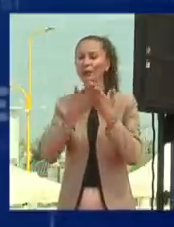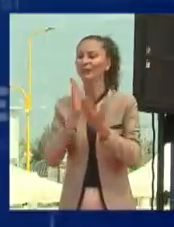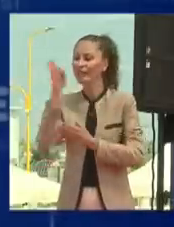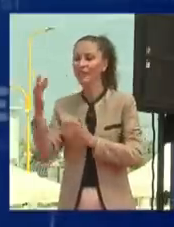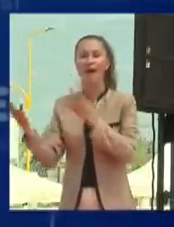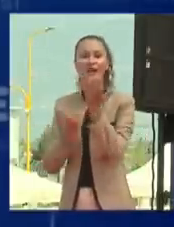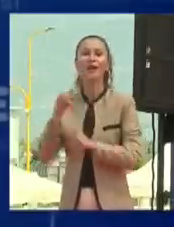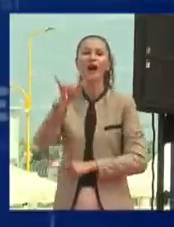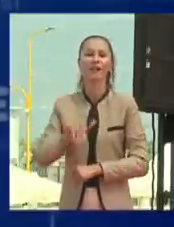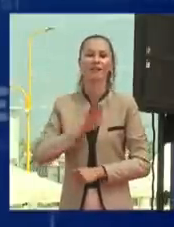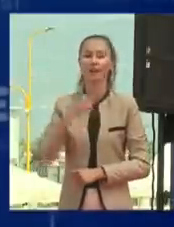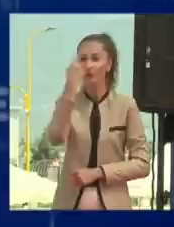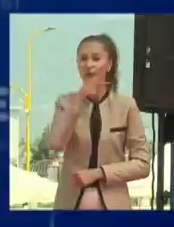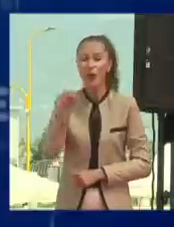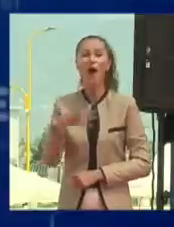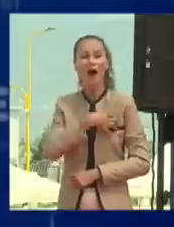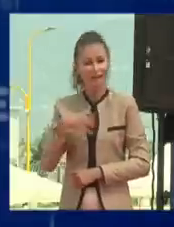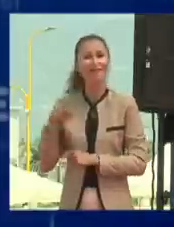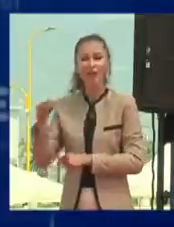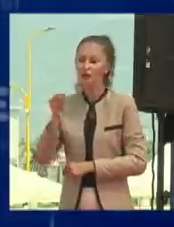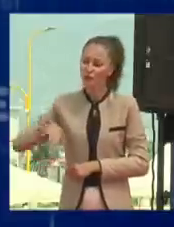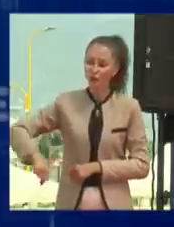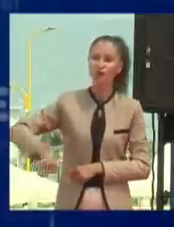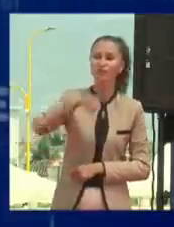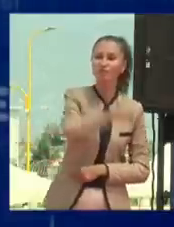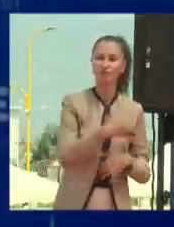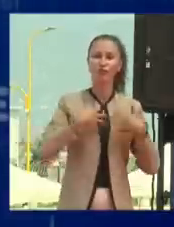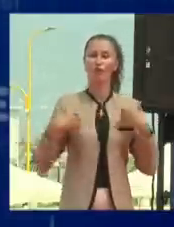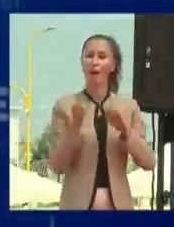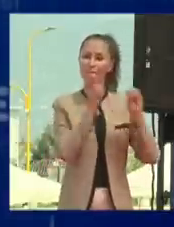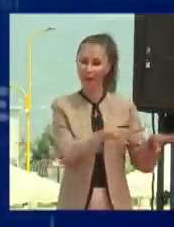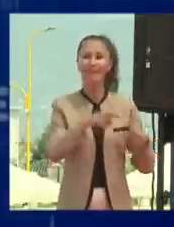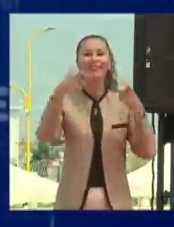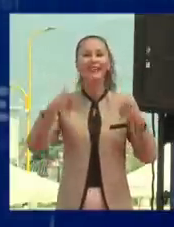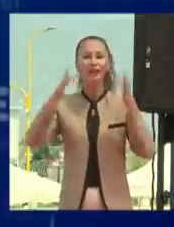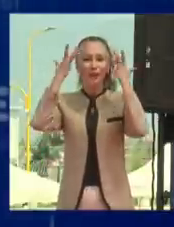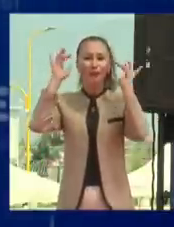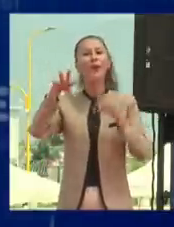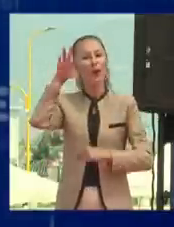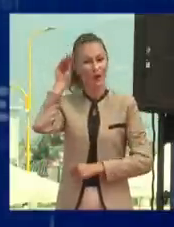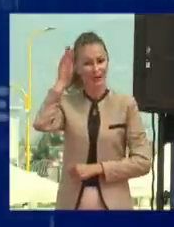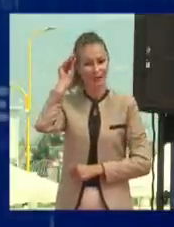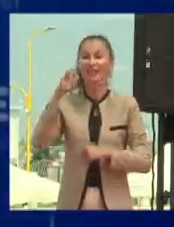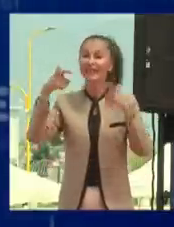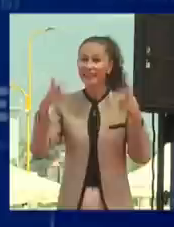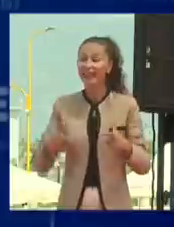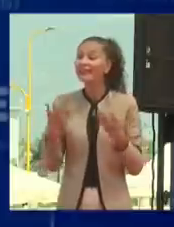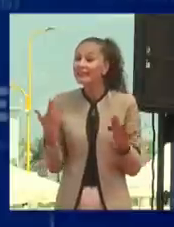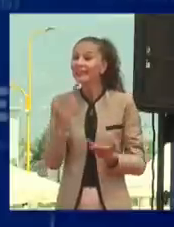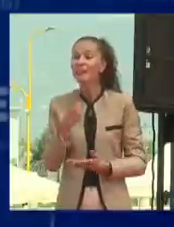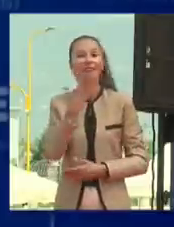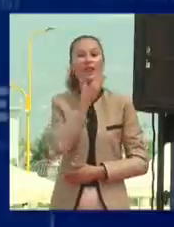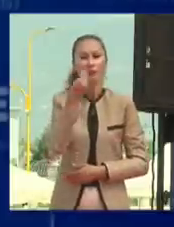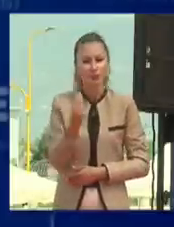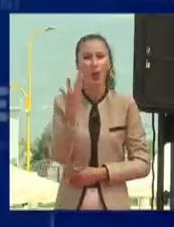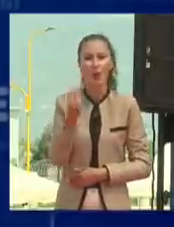hakkı var dedik. Dolayısıyla o anne de çocuğunu güven içinde bıraktığı zaman kent kültürünü öğrenecektir. Kentli olmanın ne kadar güzel